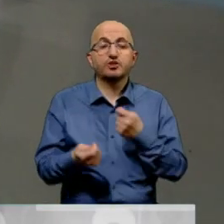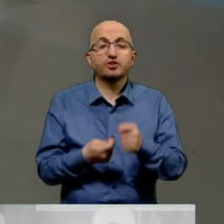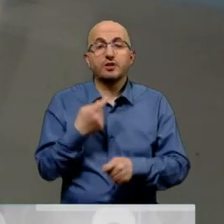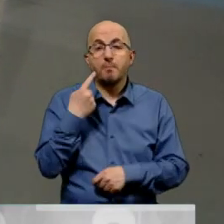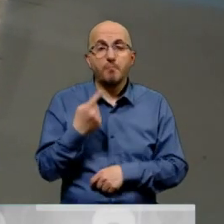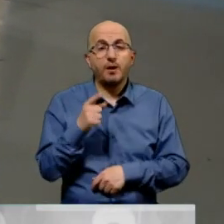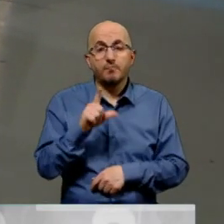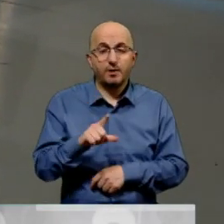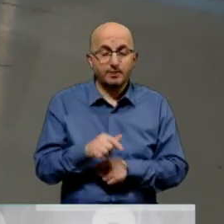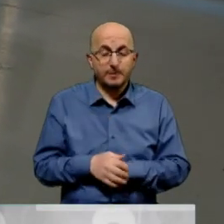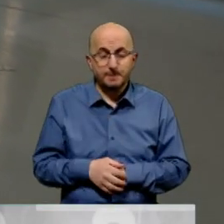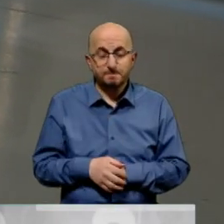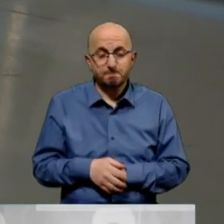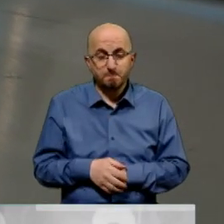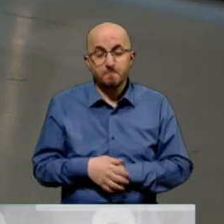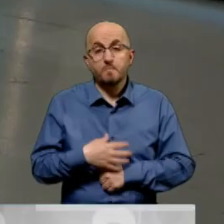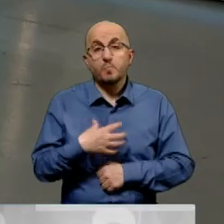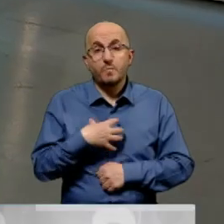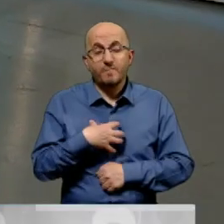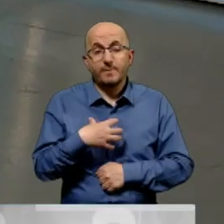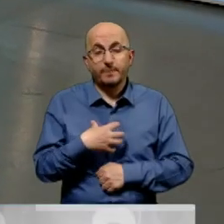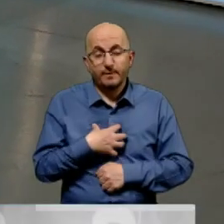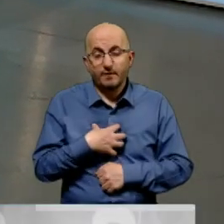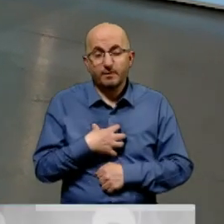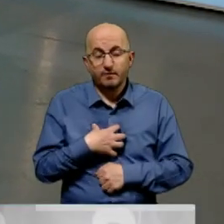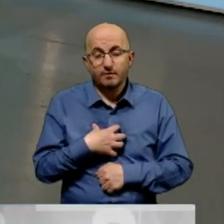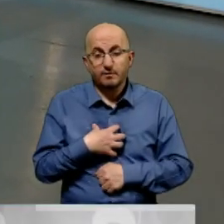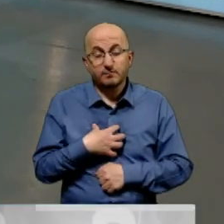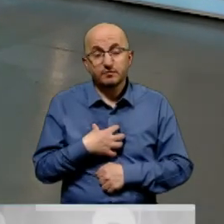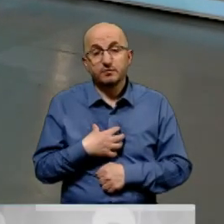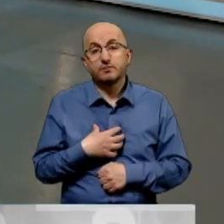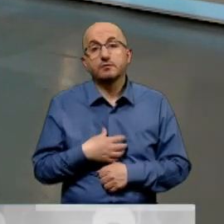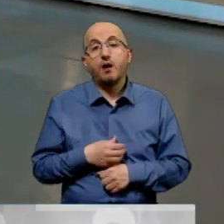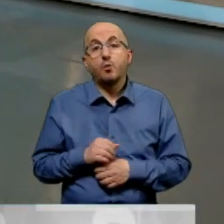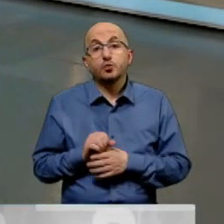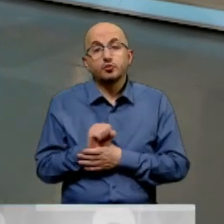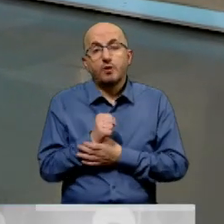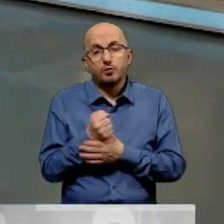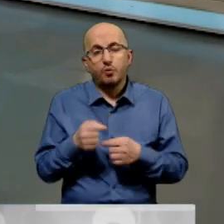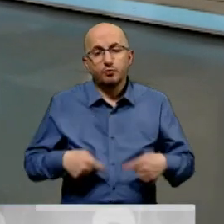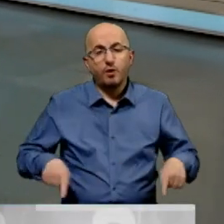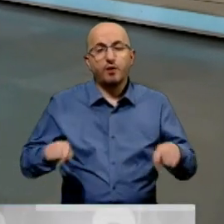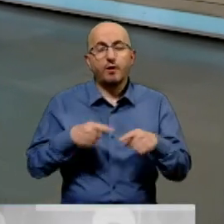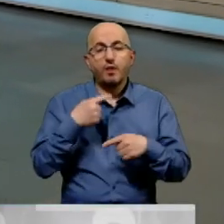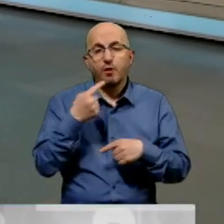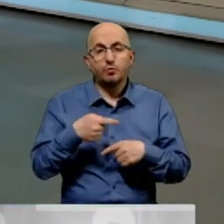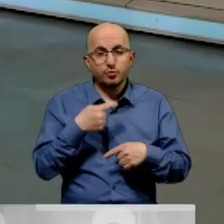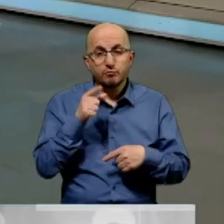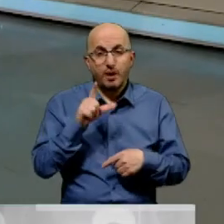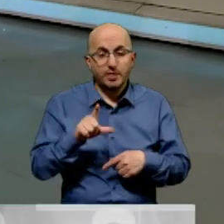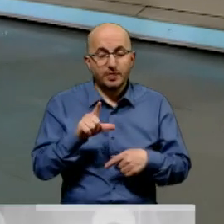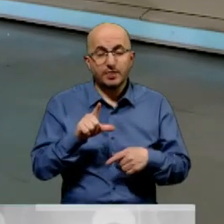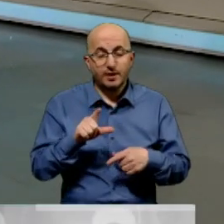bakmalı ve kendi veçesinden konuşmalı kimse Efendim bir